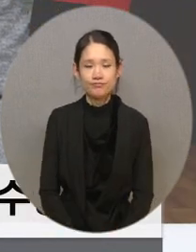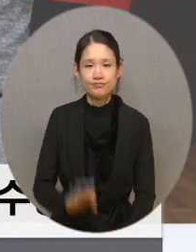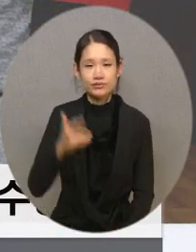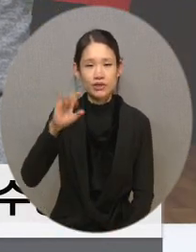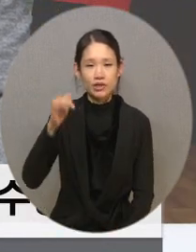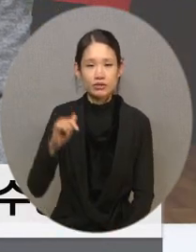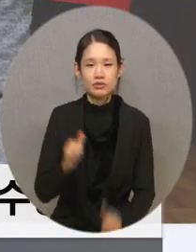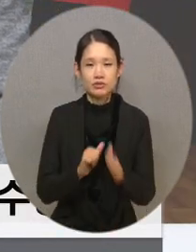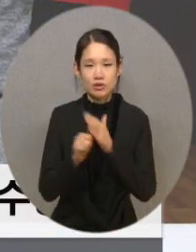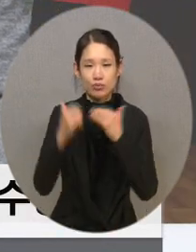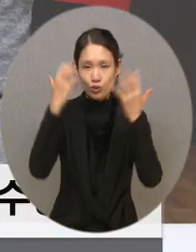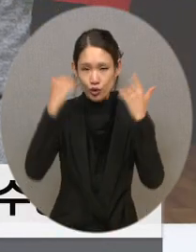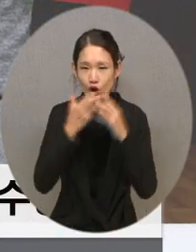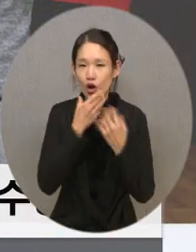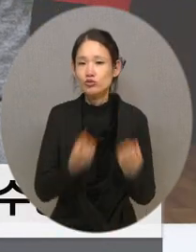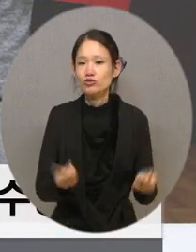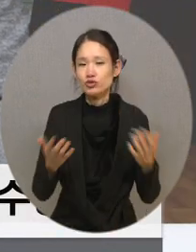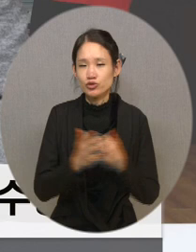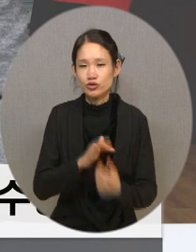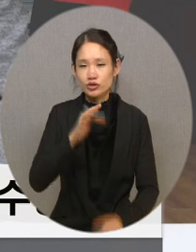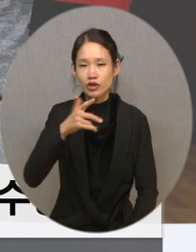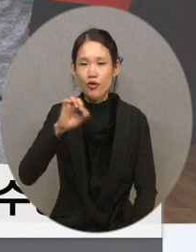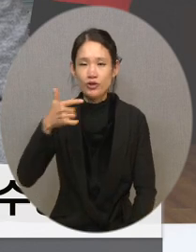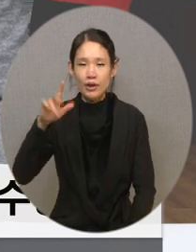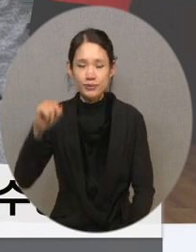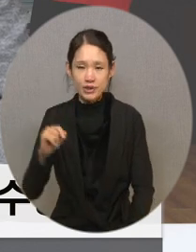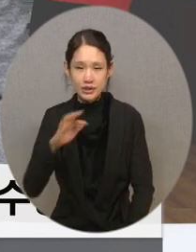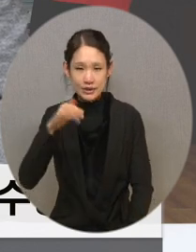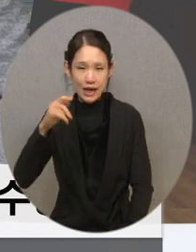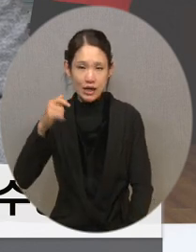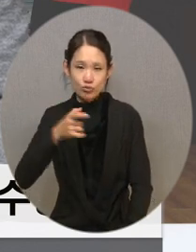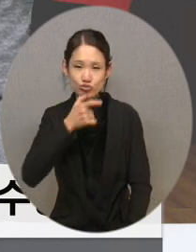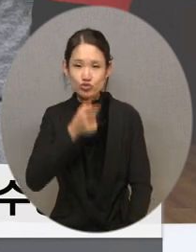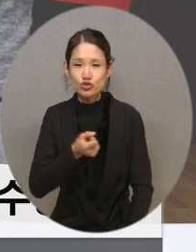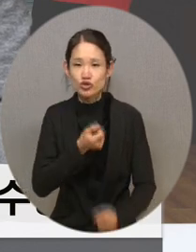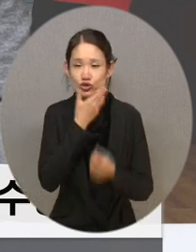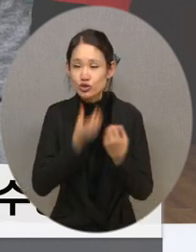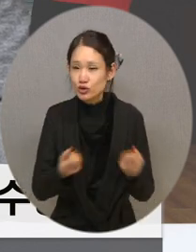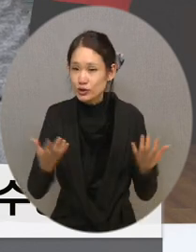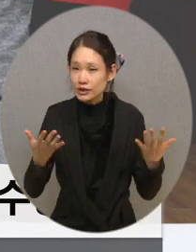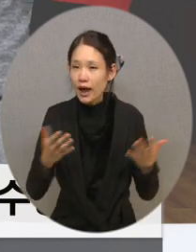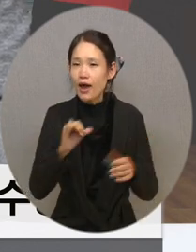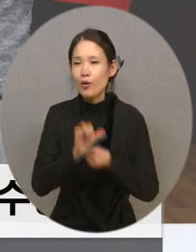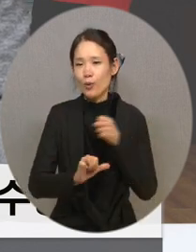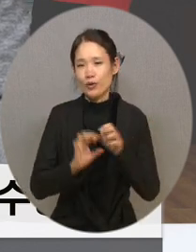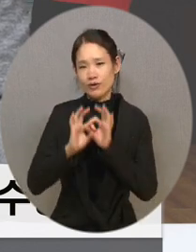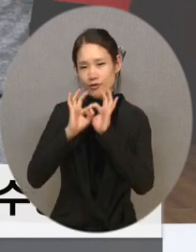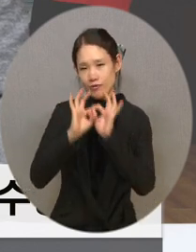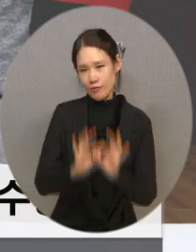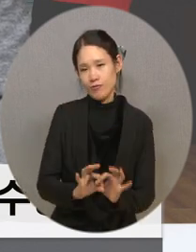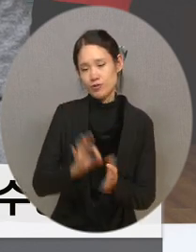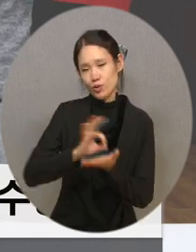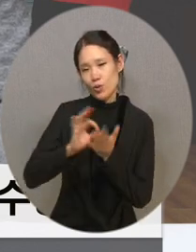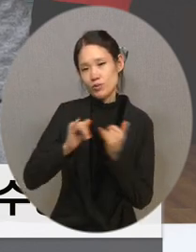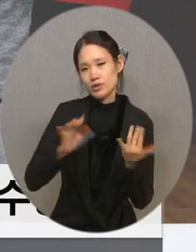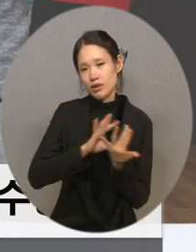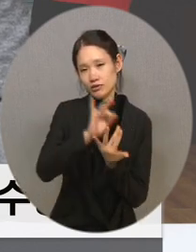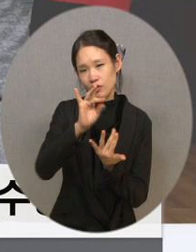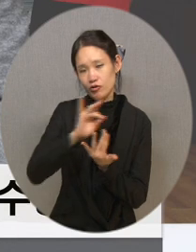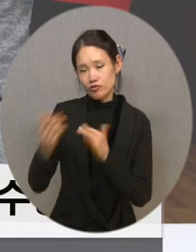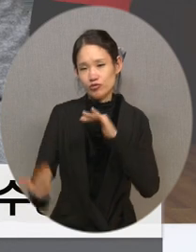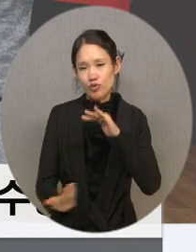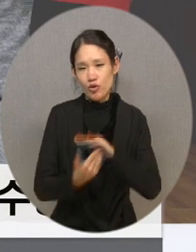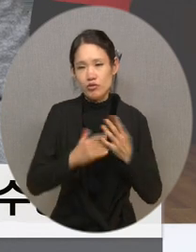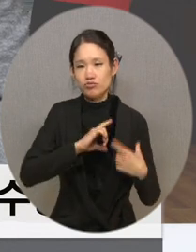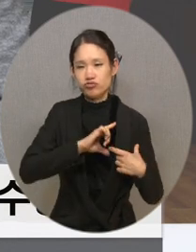장흥의 대표 여름축제인 정남진 장흥 물축제가 5년 연속 소비자 선정 최고의 브랜드